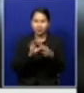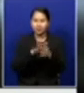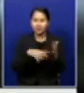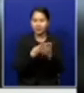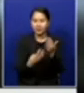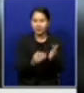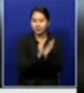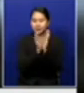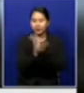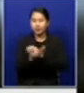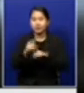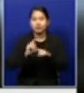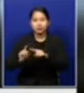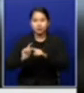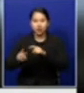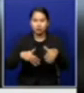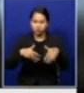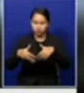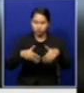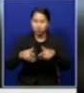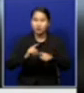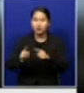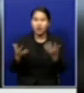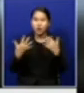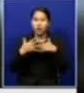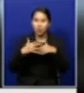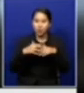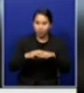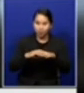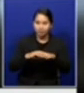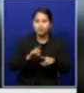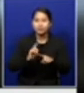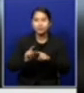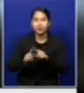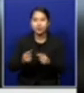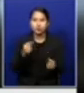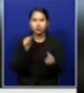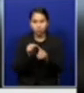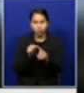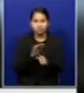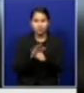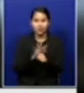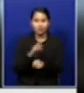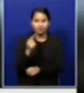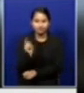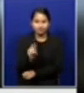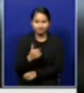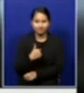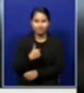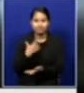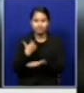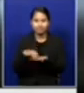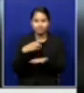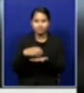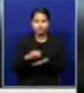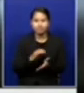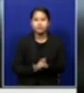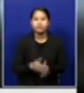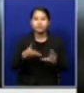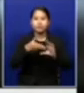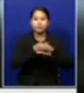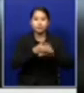ฐเอกชนและชุมชนอย่างร่วมกันสอดคล้องกันที่เหมาะสมกับสถานการณ์นี้เช่นไรสไลด์ที่1 นะครับ